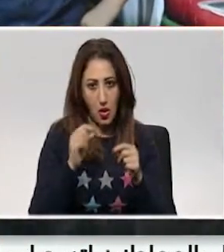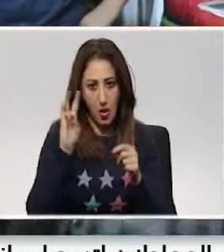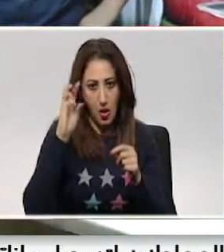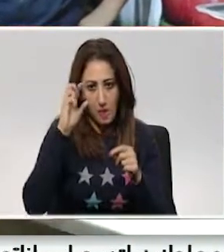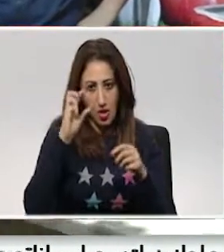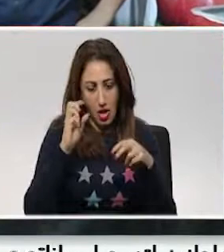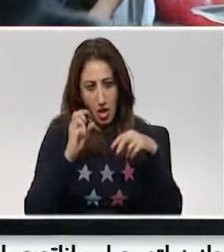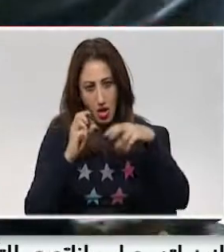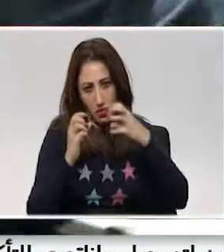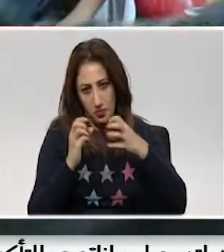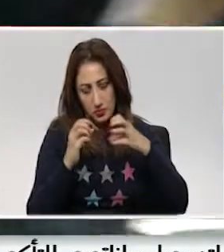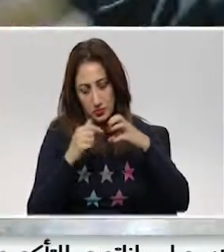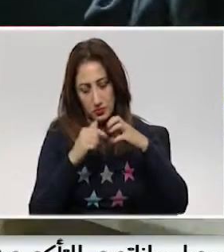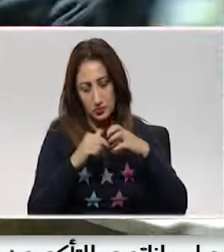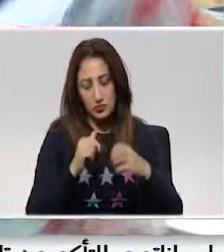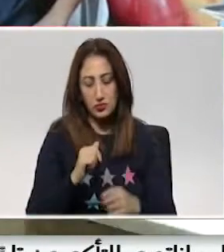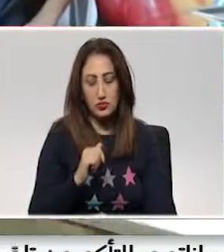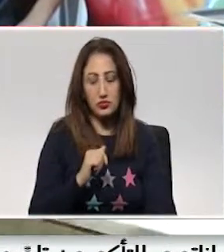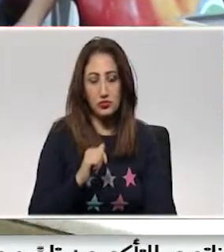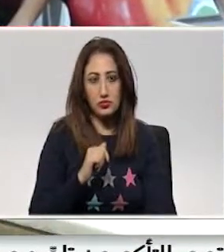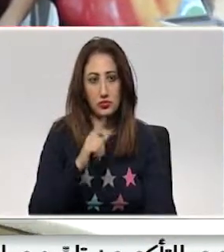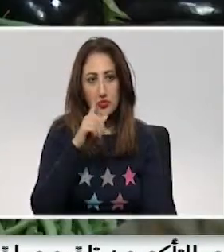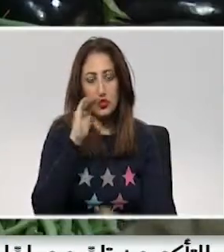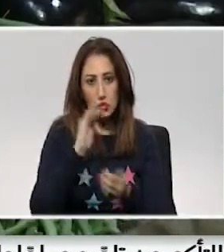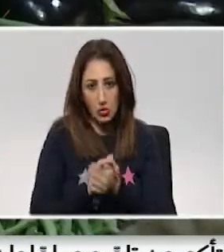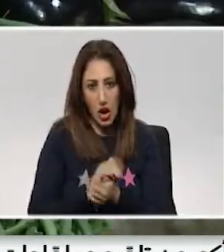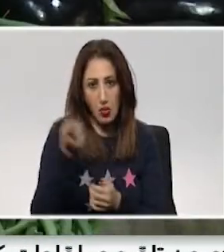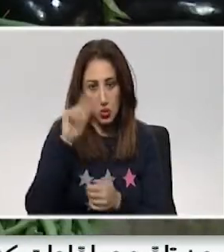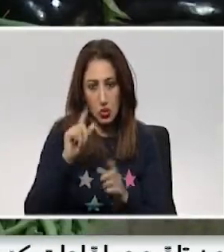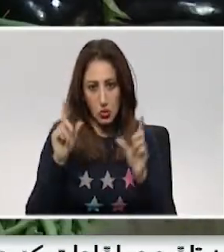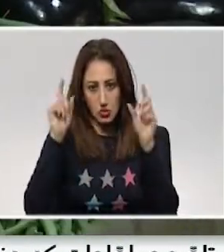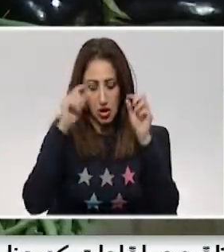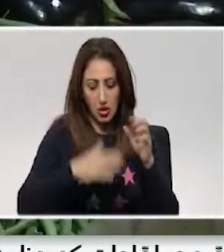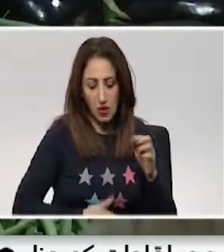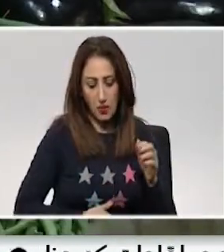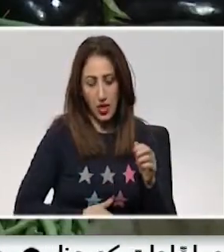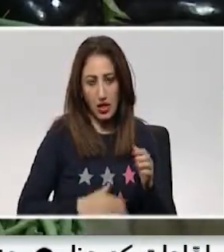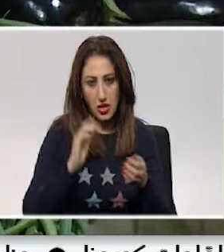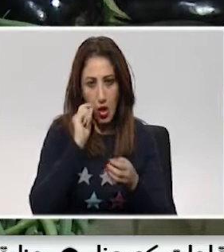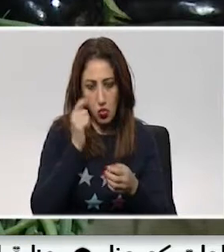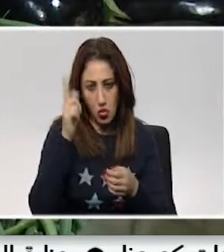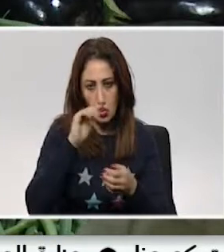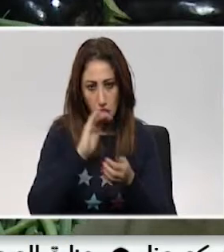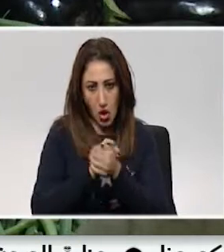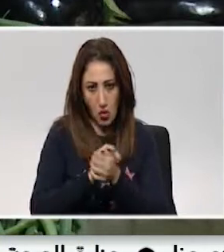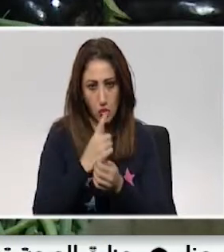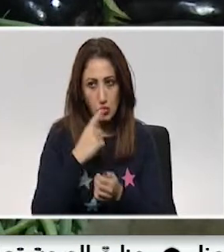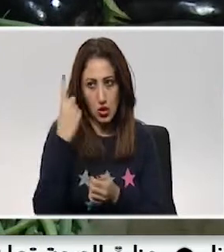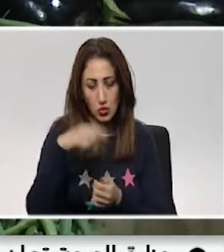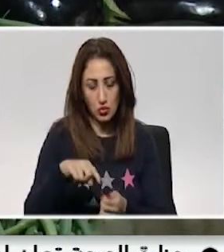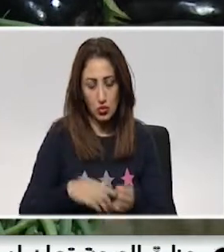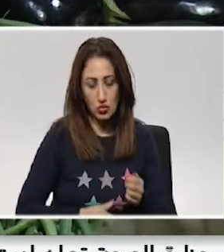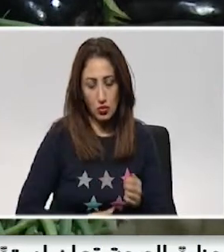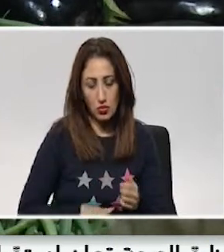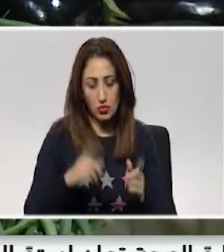او 7 شهور صاحبي انا جاله المرض ده برضو، كانش اي شيء، مرض برضو جاله في المعدة، قعد معاه بتاع سنة ونص